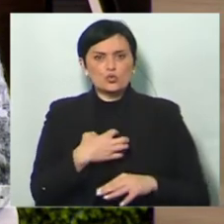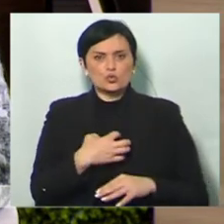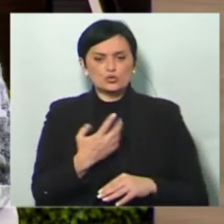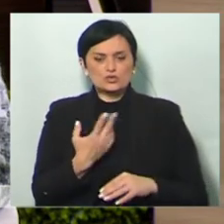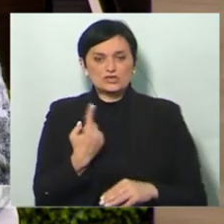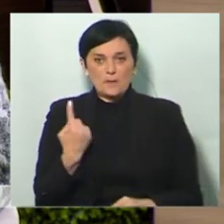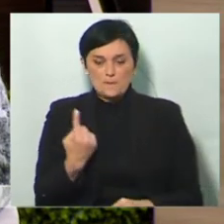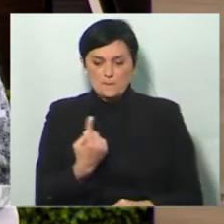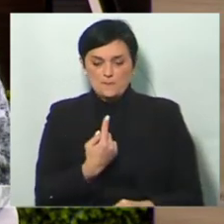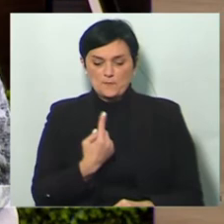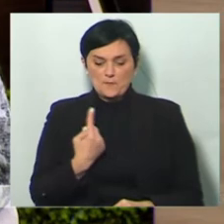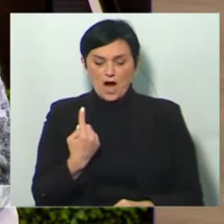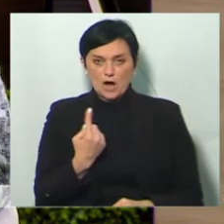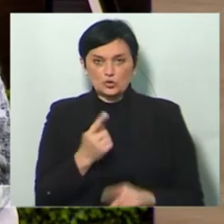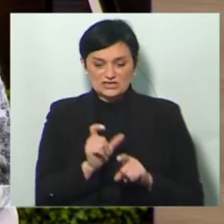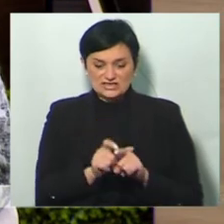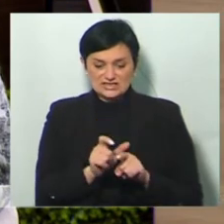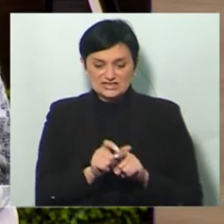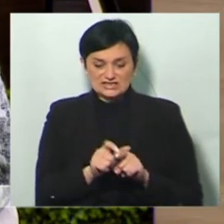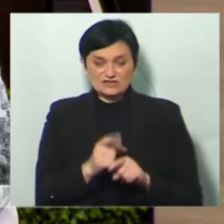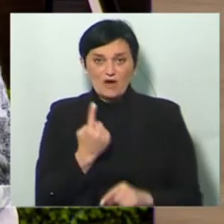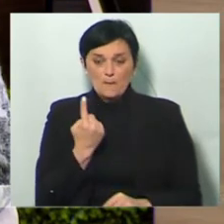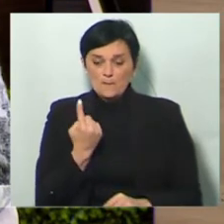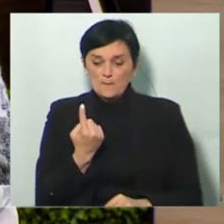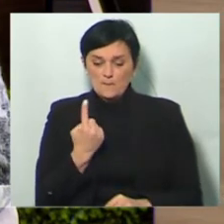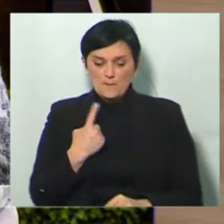marto tkvat es sitqa da martoba,